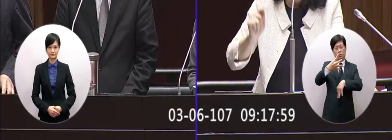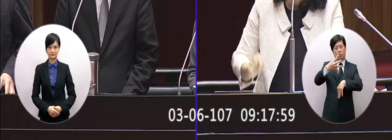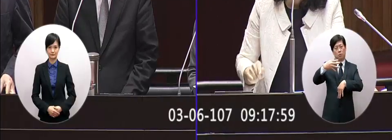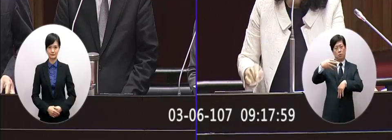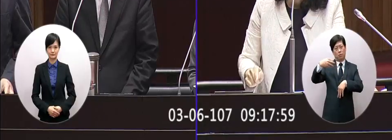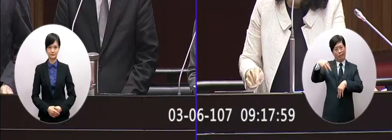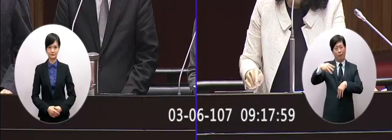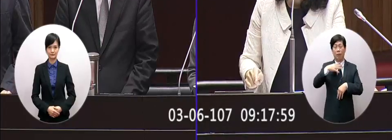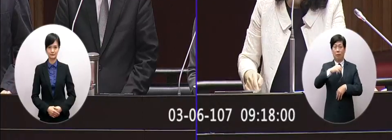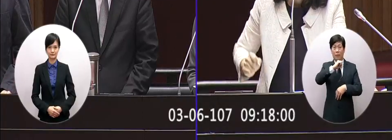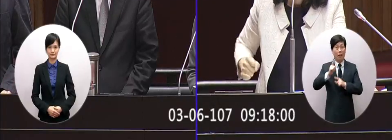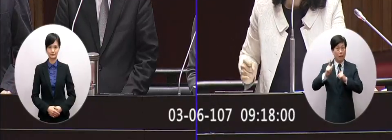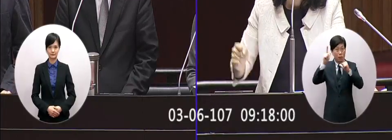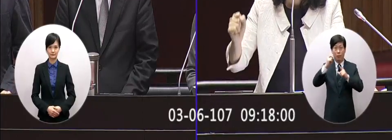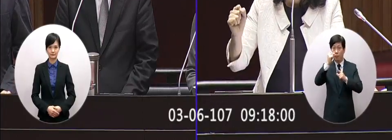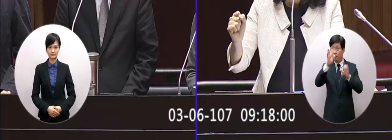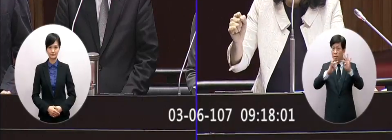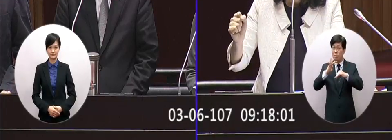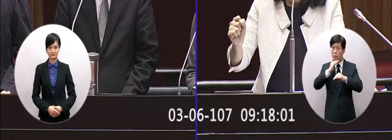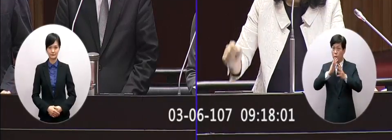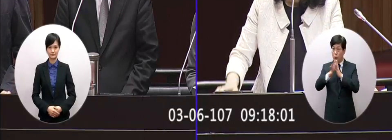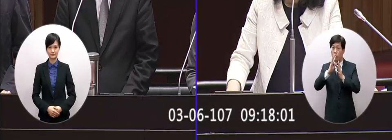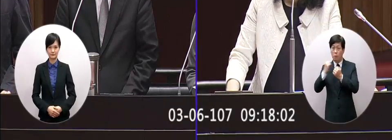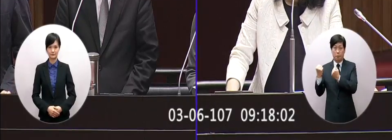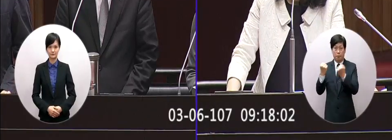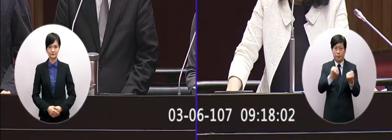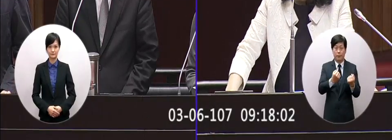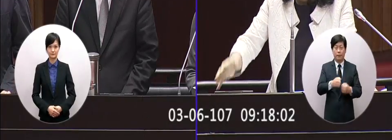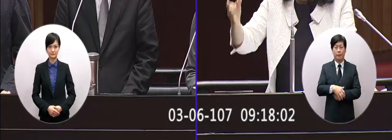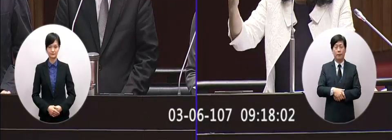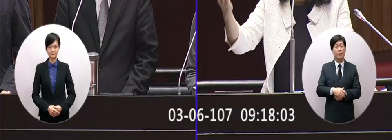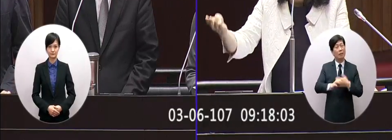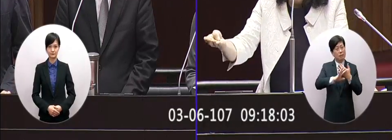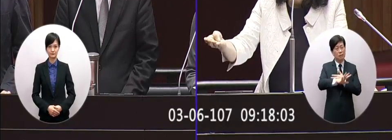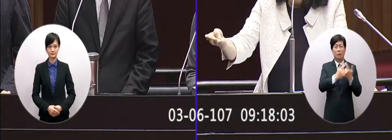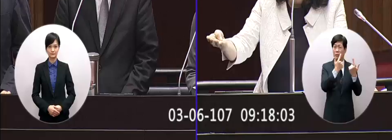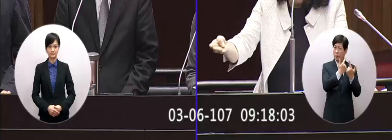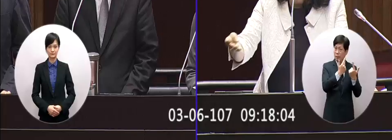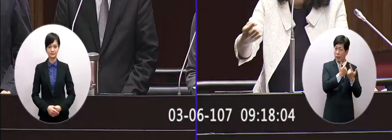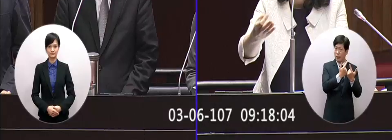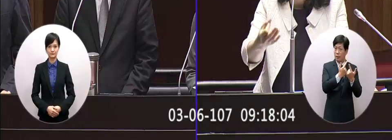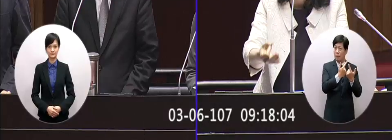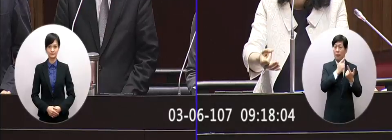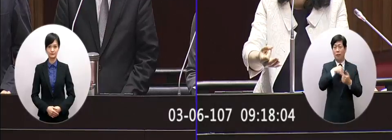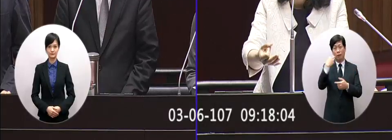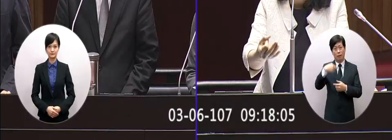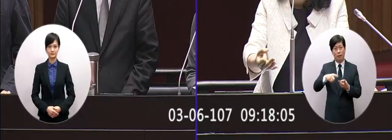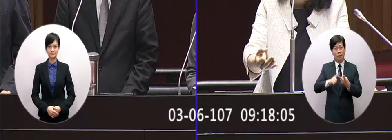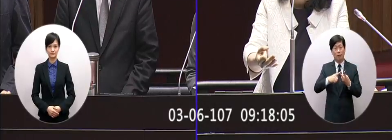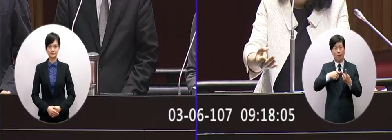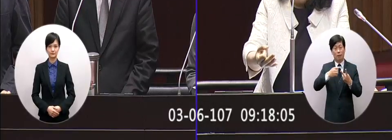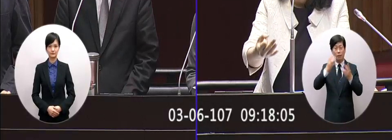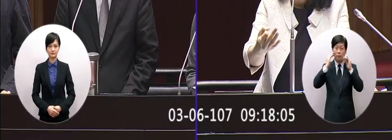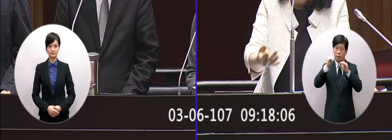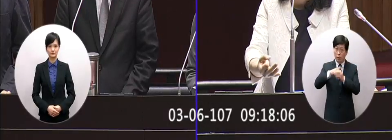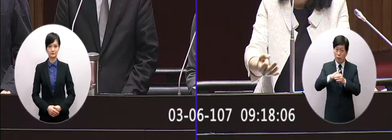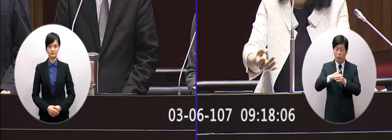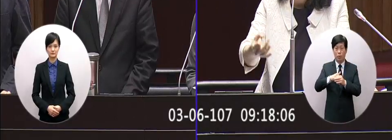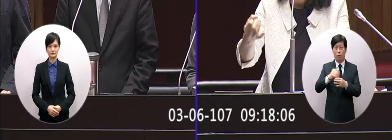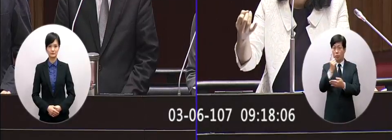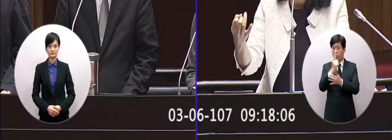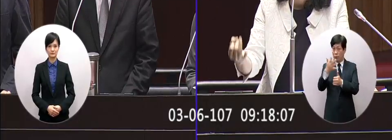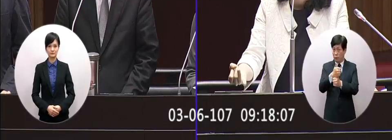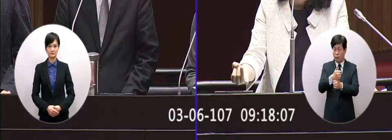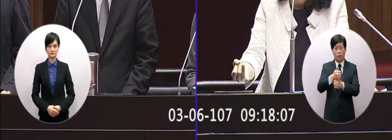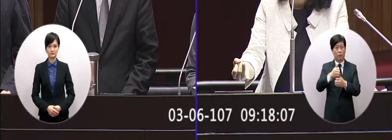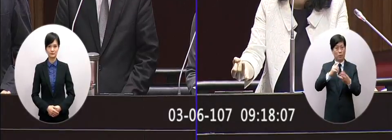4:03台东的特搜队是开车上来的，好，那其他的台北的特搜队以及我们这个南投消防署